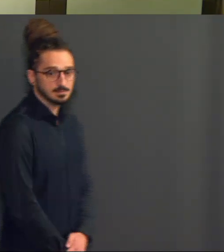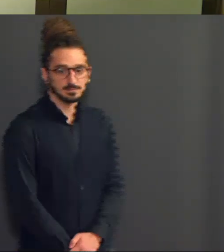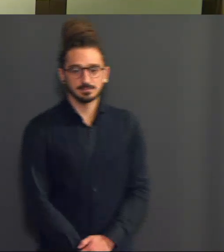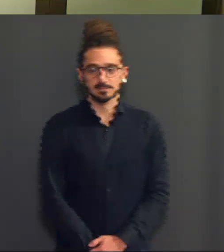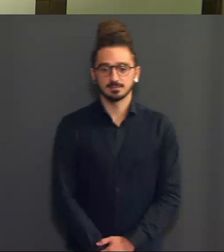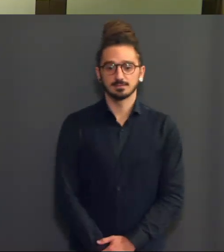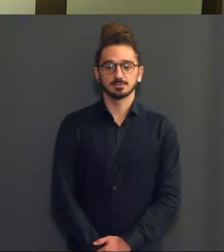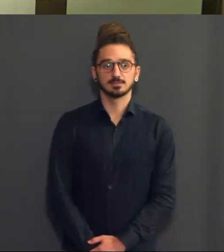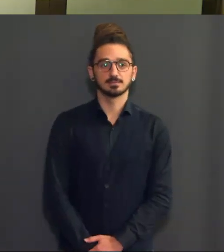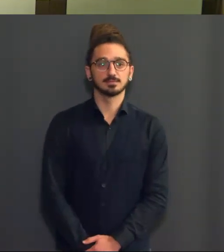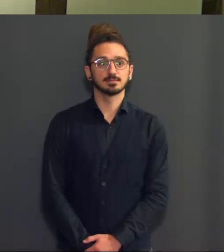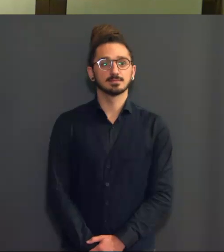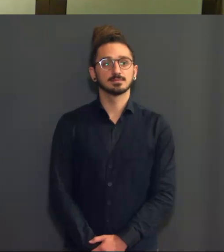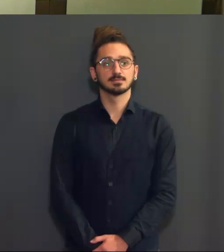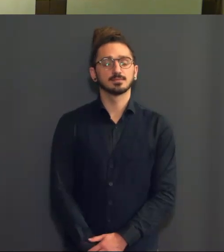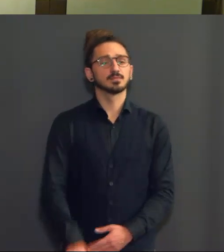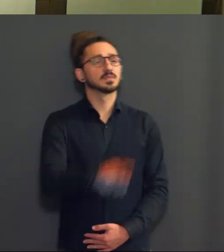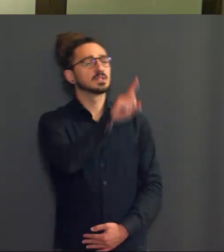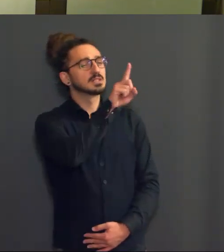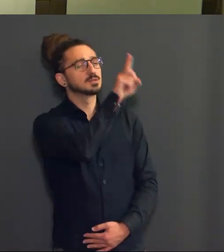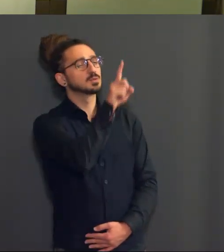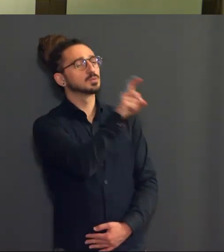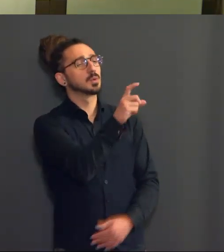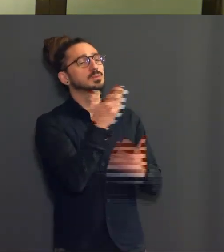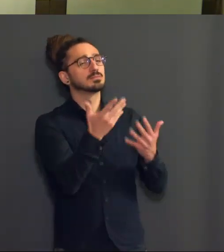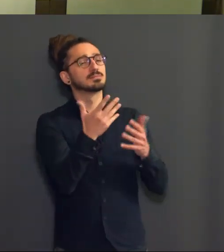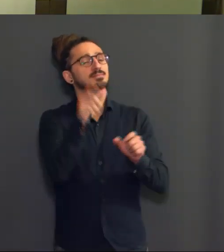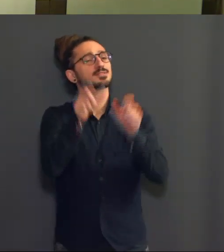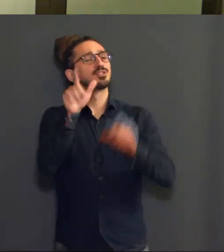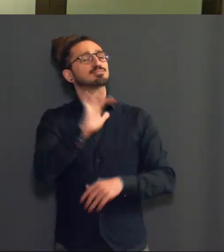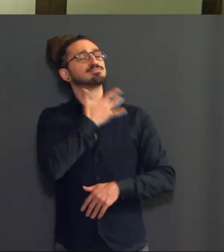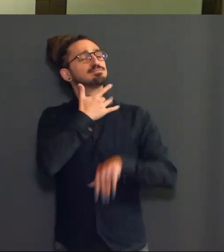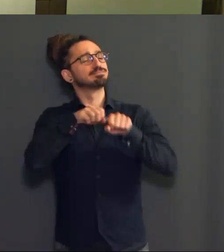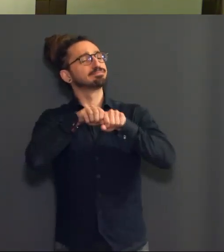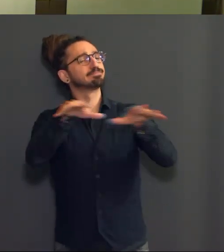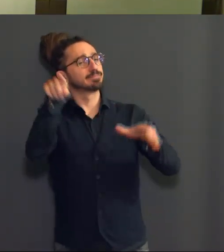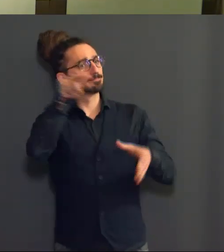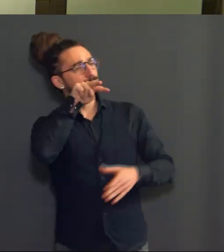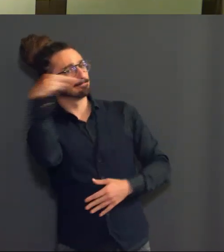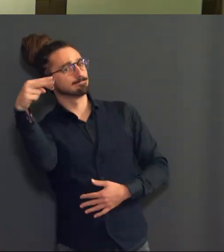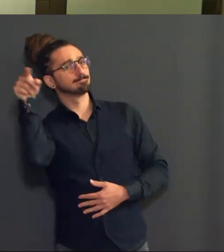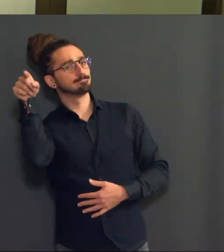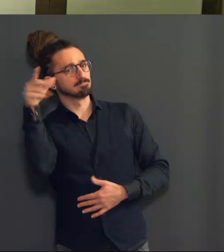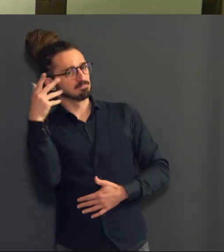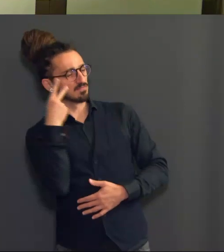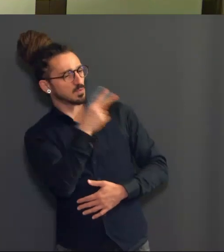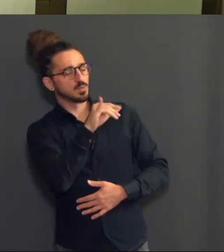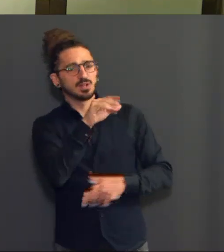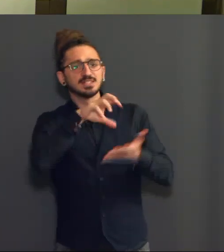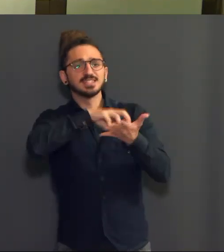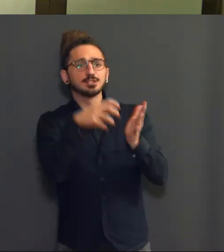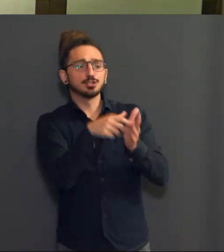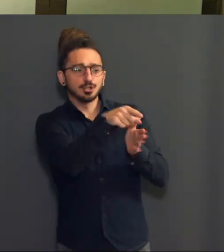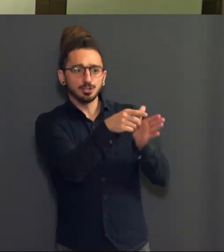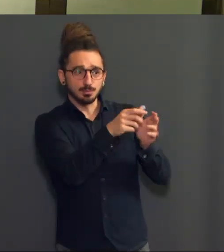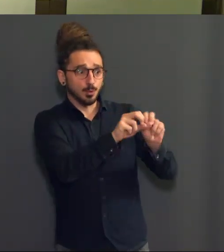D'un point de vue épidémiologique, quel est le délai idéal entre 2 réouvertures de secteurs pour pouvoir mesurer l'effet